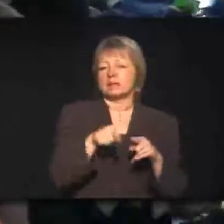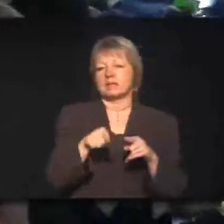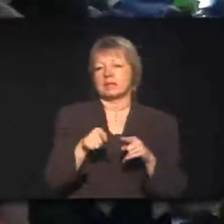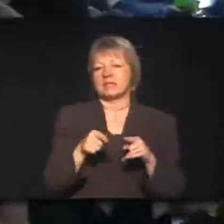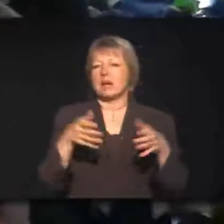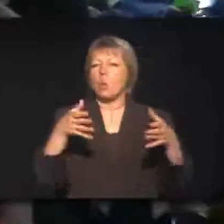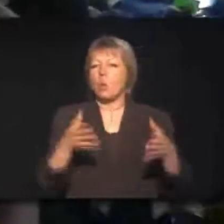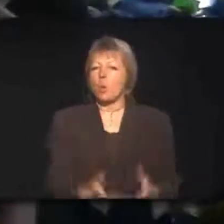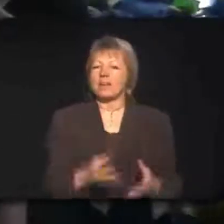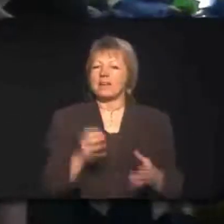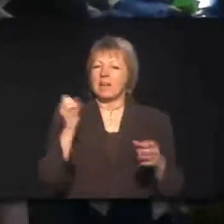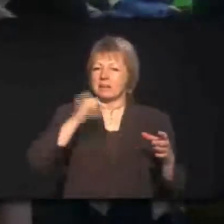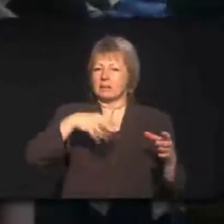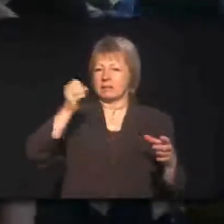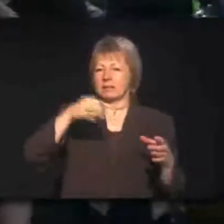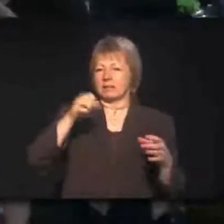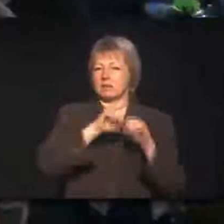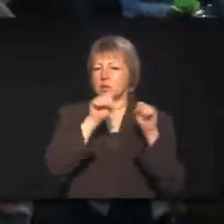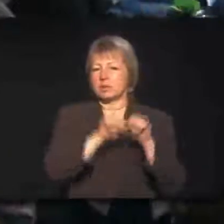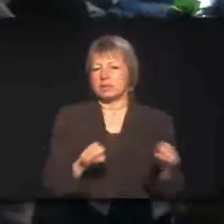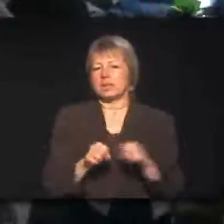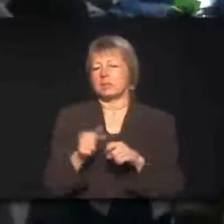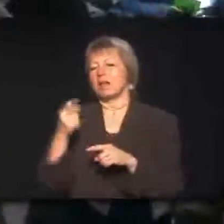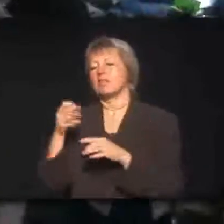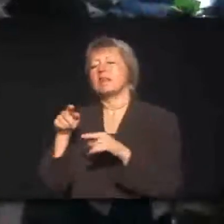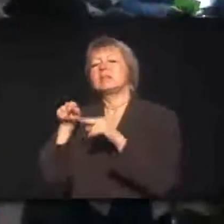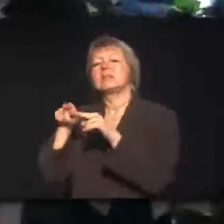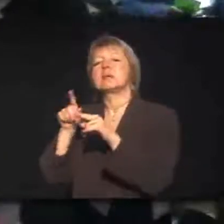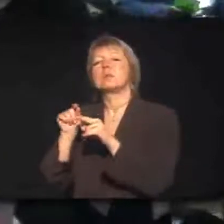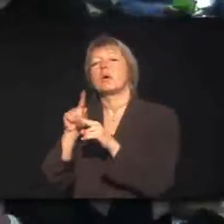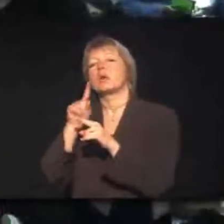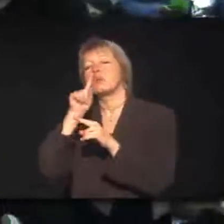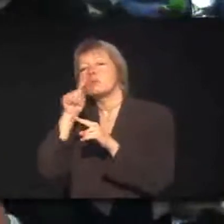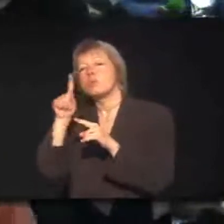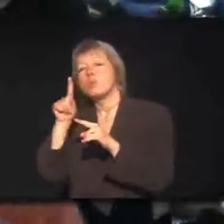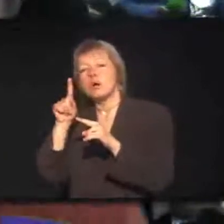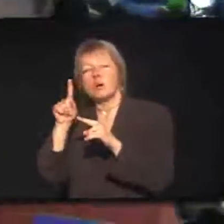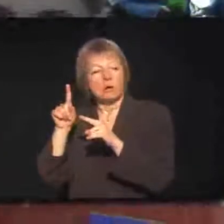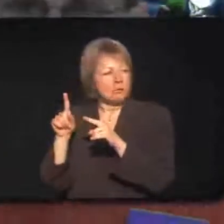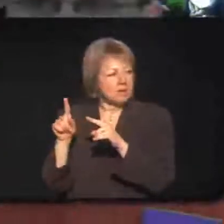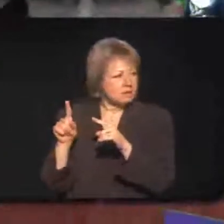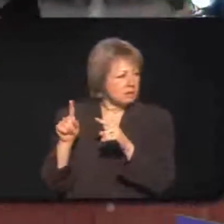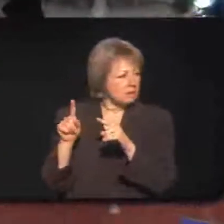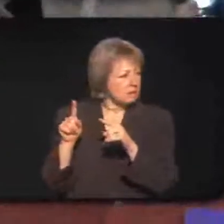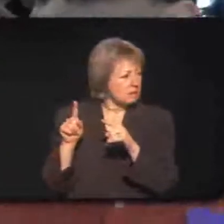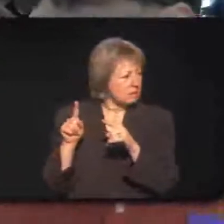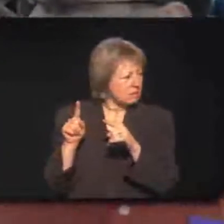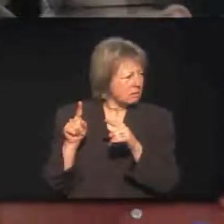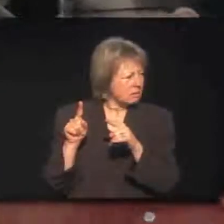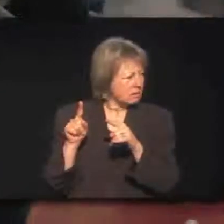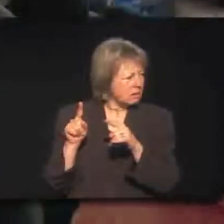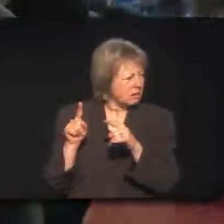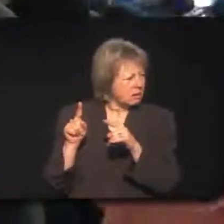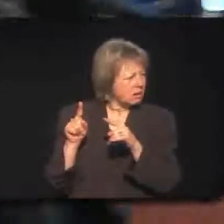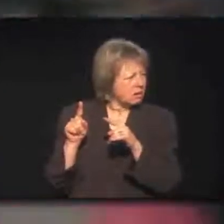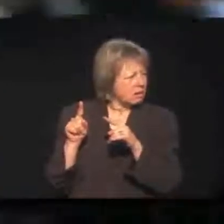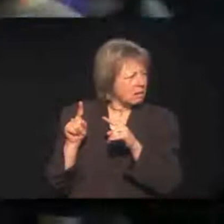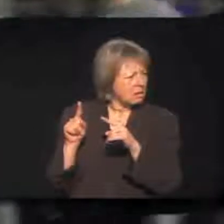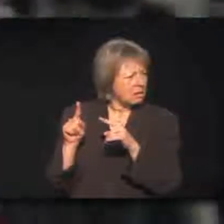41 liegt ausschließlich Anforderungen an eine möglich SMV fest danke danke